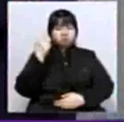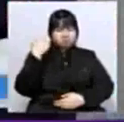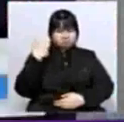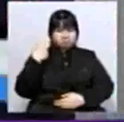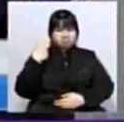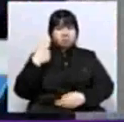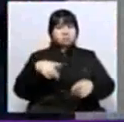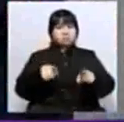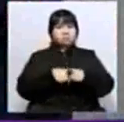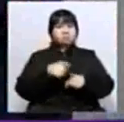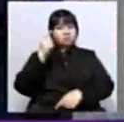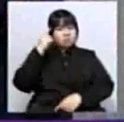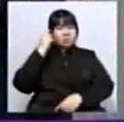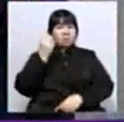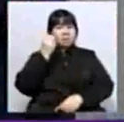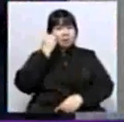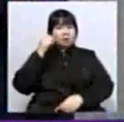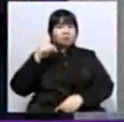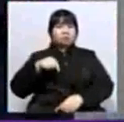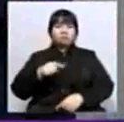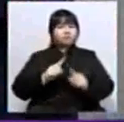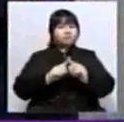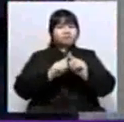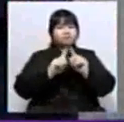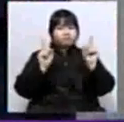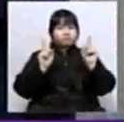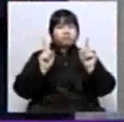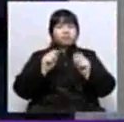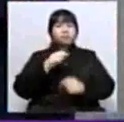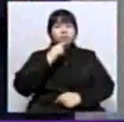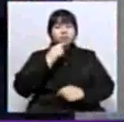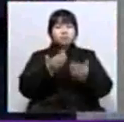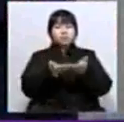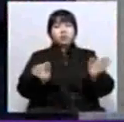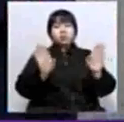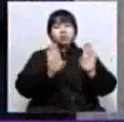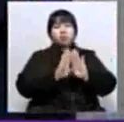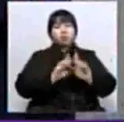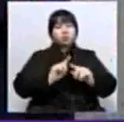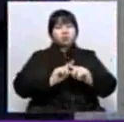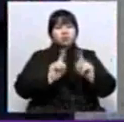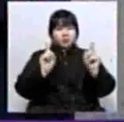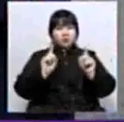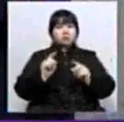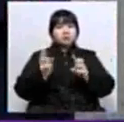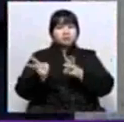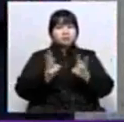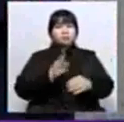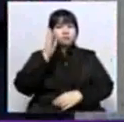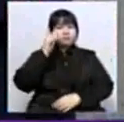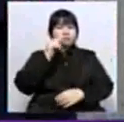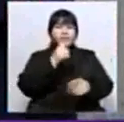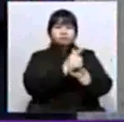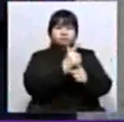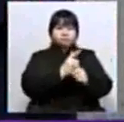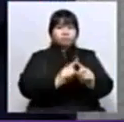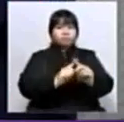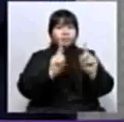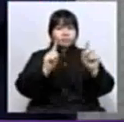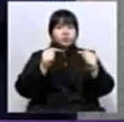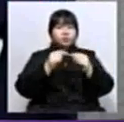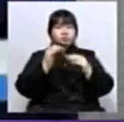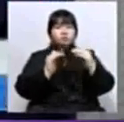ส่งสัญญาณว่าบ้านเปลี่ยนไปบ้านไม่เหมือนเดิมโครงสร้างครอบครัวเปลี่ยนไปวิธีการเลี้ยงลูกเปลี่ยนไปและบน